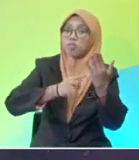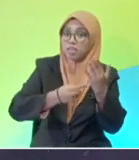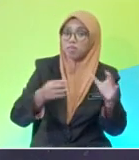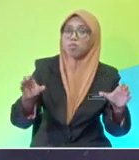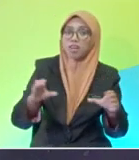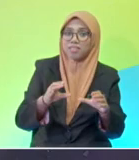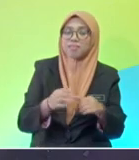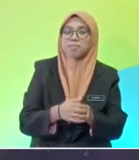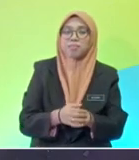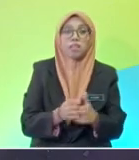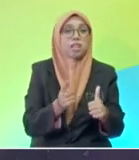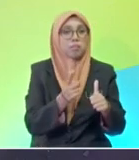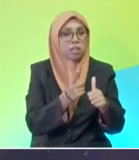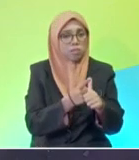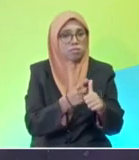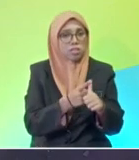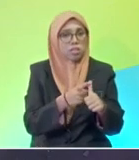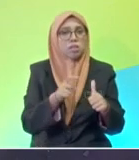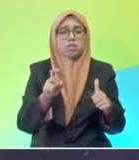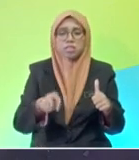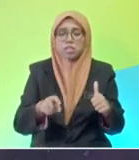yang pertama sekali mestilah